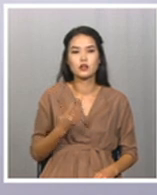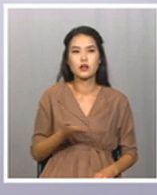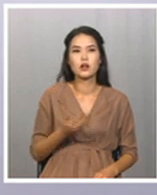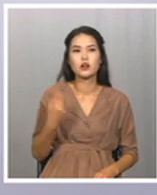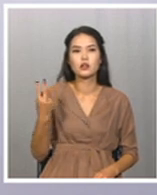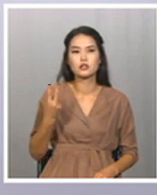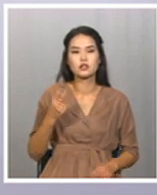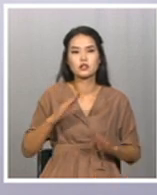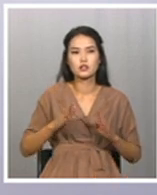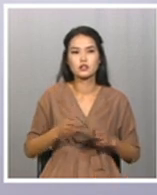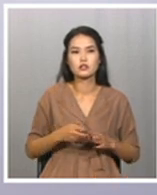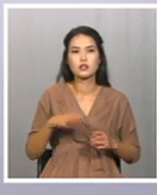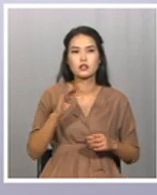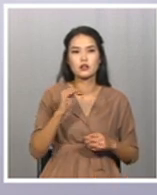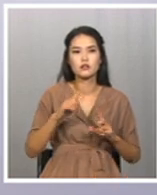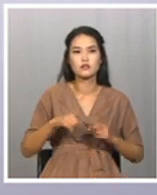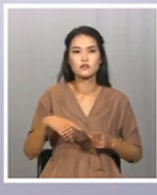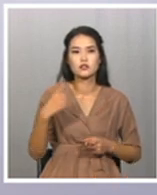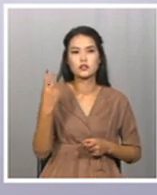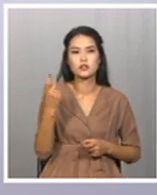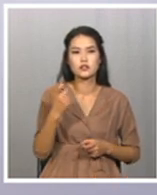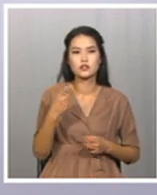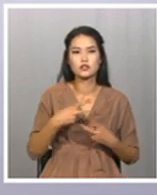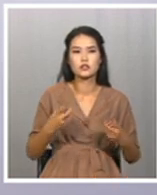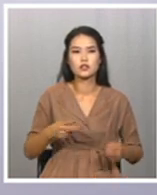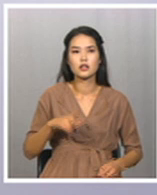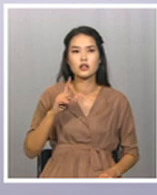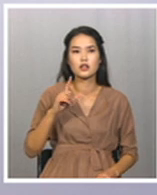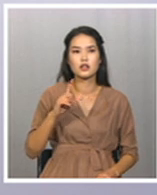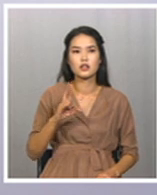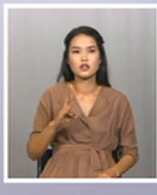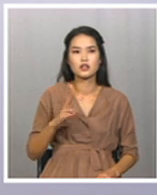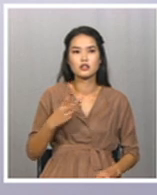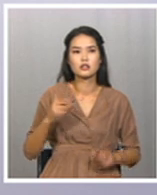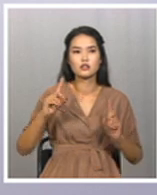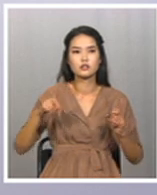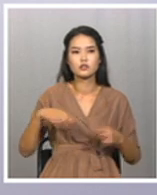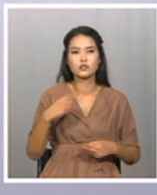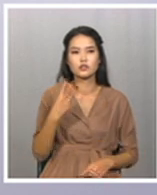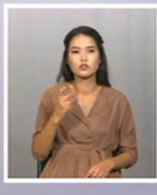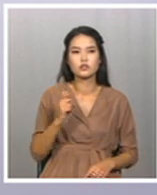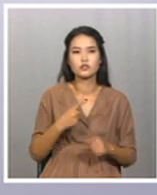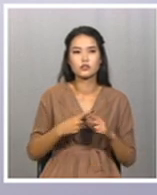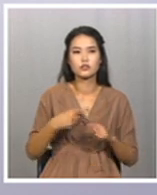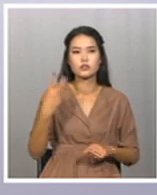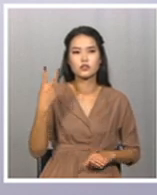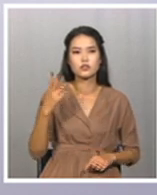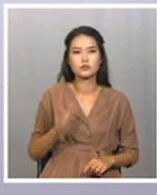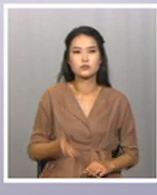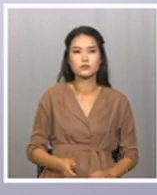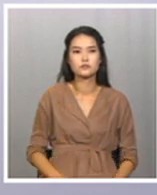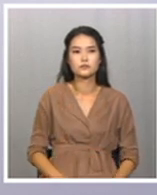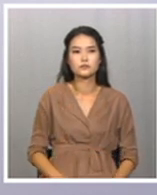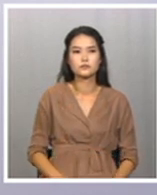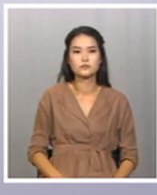логарифмі, екінші, X-тен F тең болады 3X қосылған 2-нің натурал логарифмі.